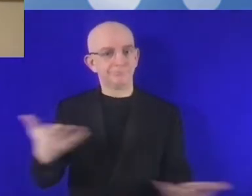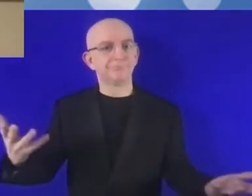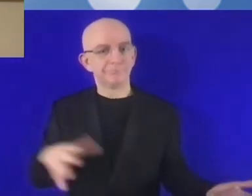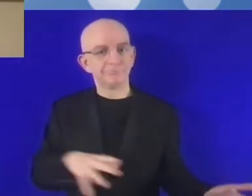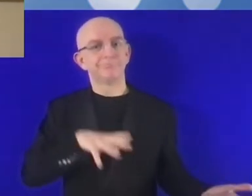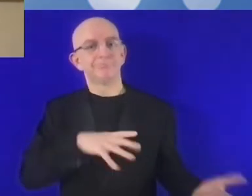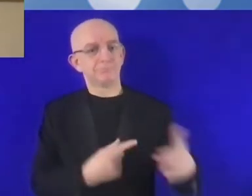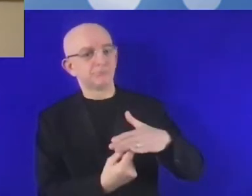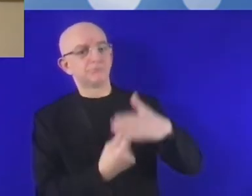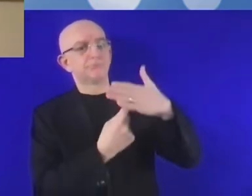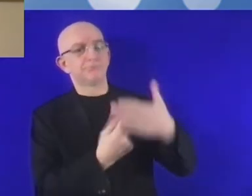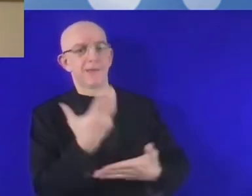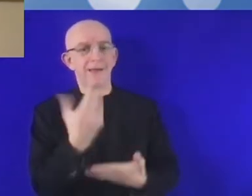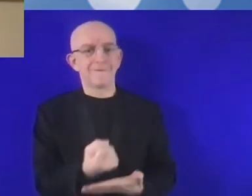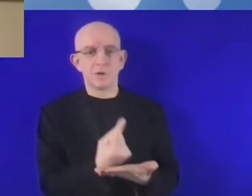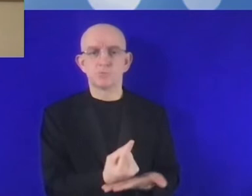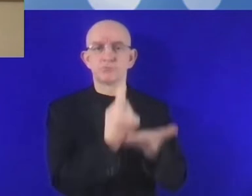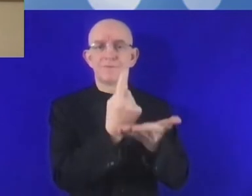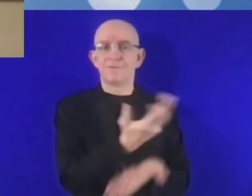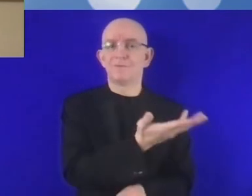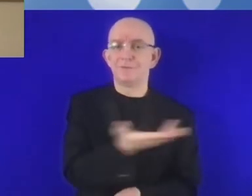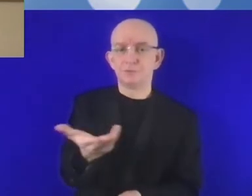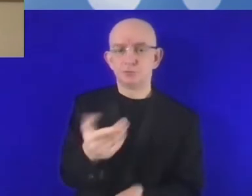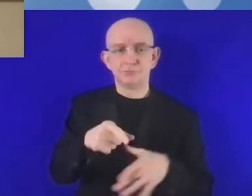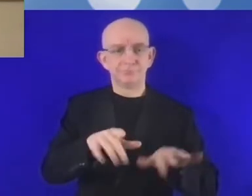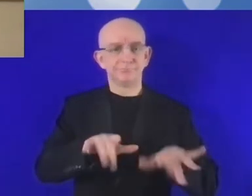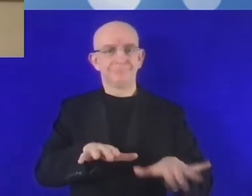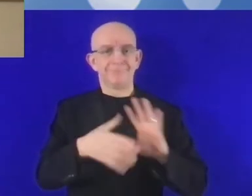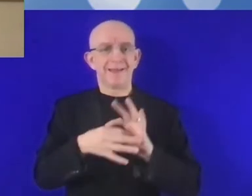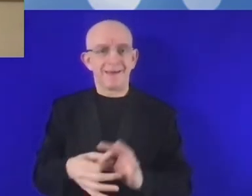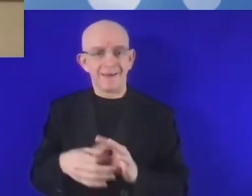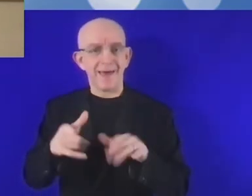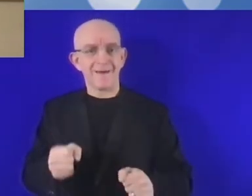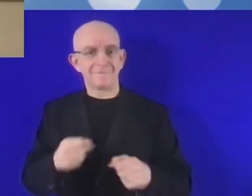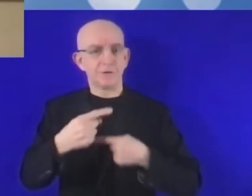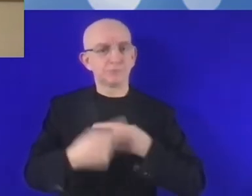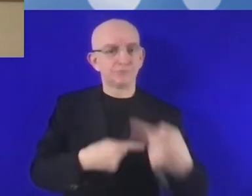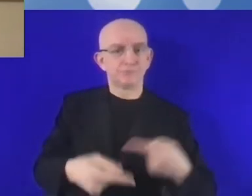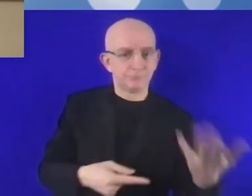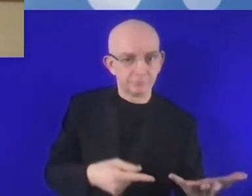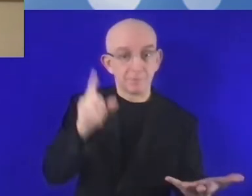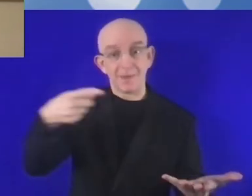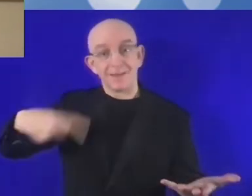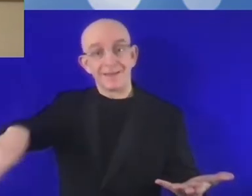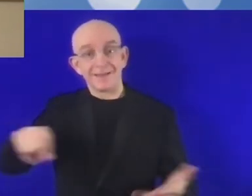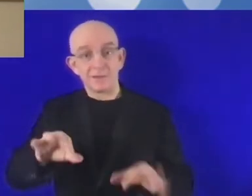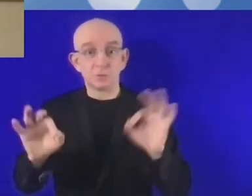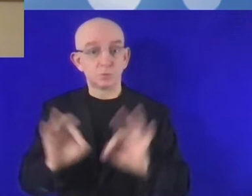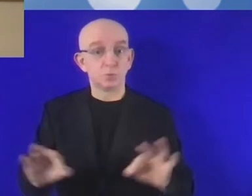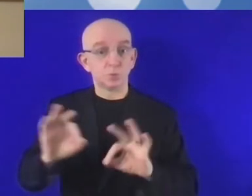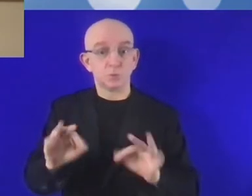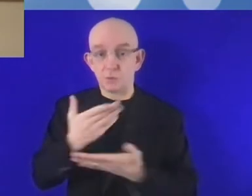عن طريق عن بعد، لذلك كانت عندهم الأجهزة اللازمة